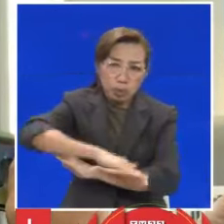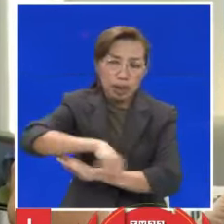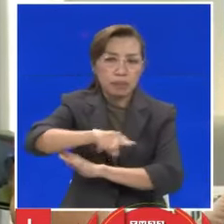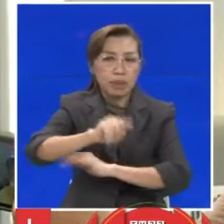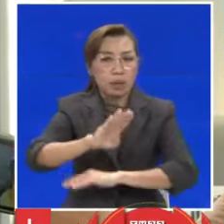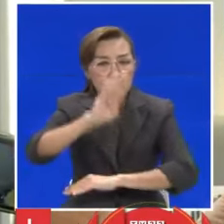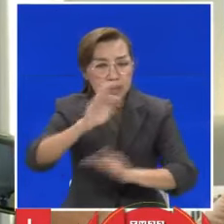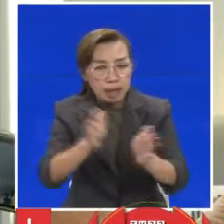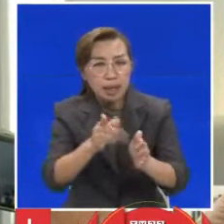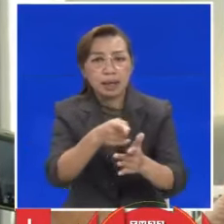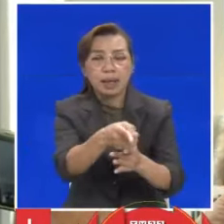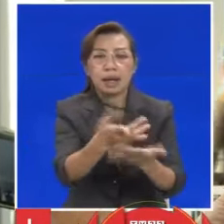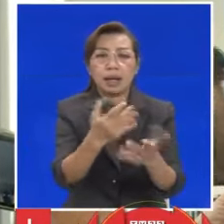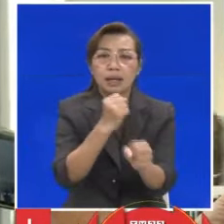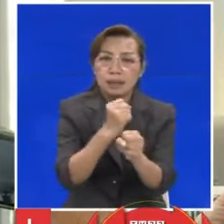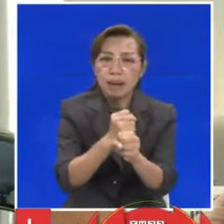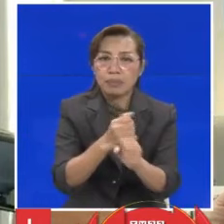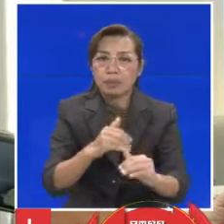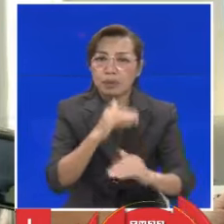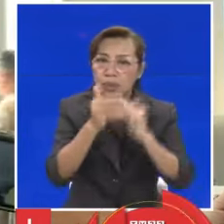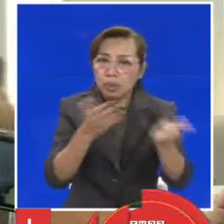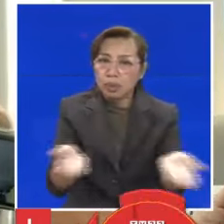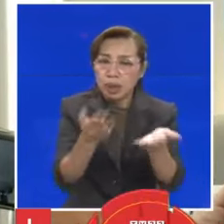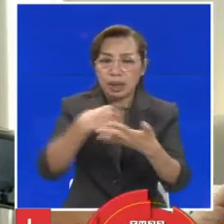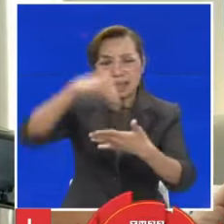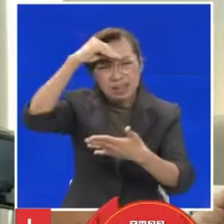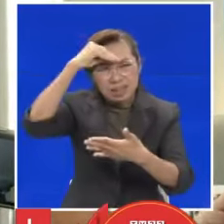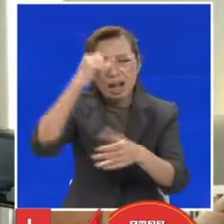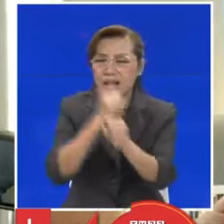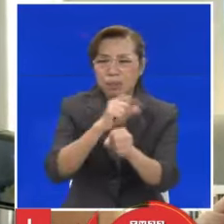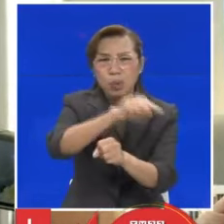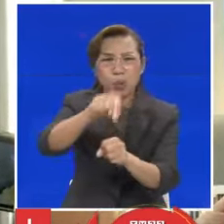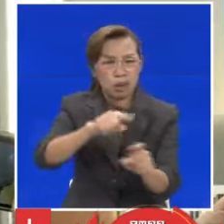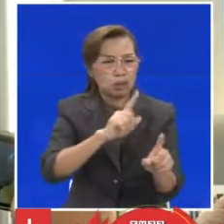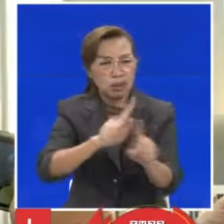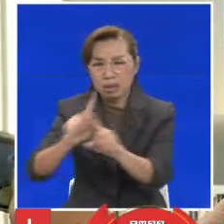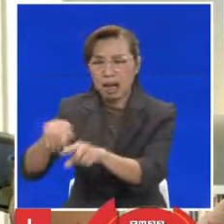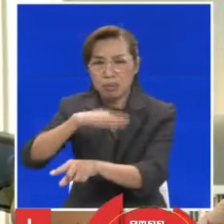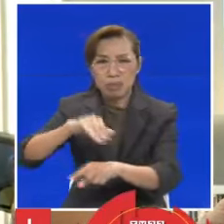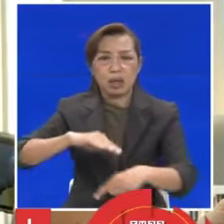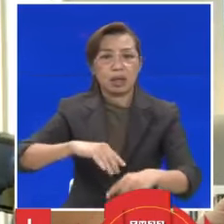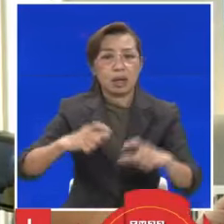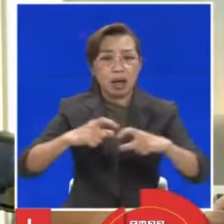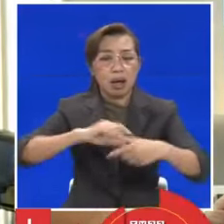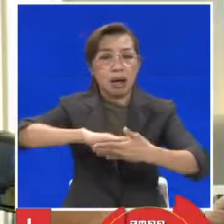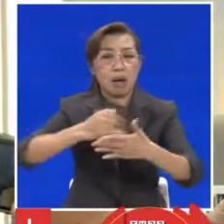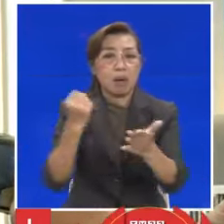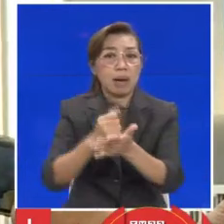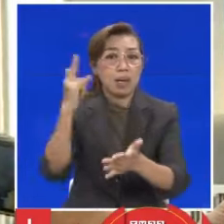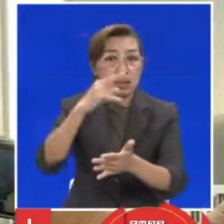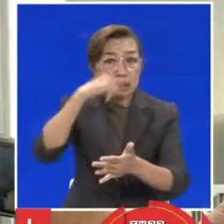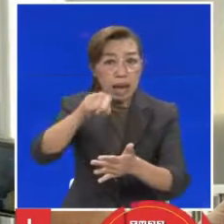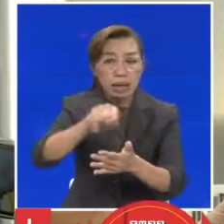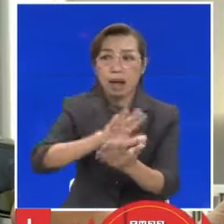รมที่มีไฮเทคระยะยาวยกระดับการศึกษามีตั้งหลายเรื่องนะครับยกระดับพาสปอร์ตของไทยให้มีศักดิ์ศรีมากยิ่งขึ้น